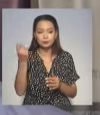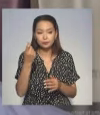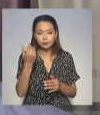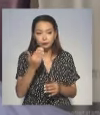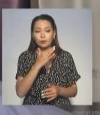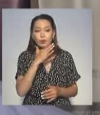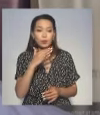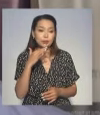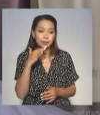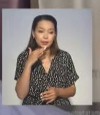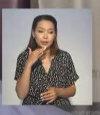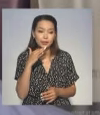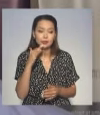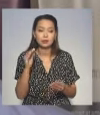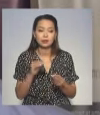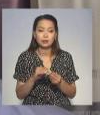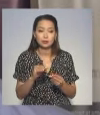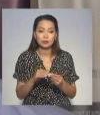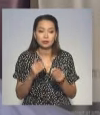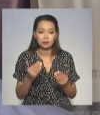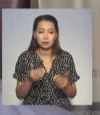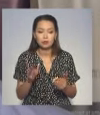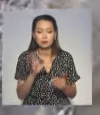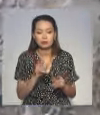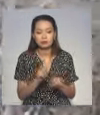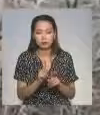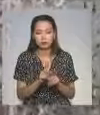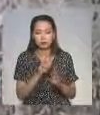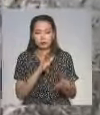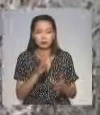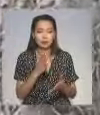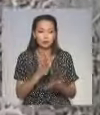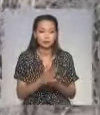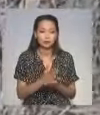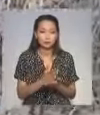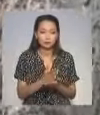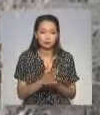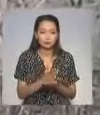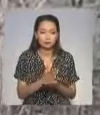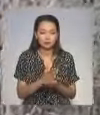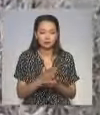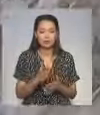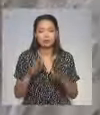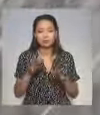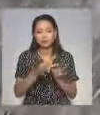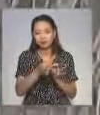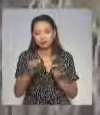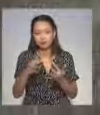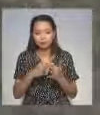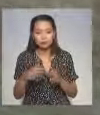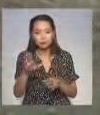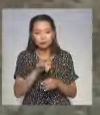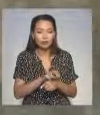көбінесе құрғақшылыққа төзімді тұқым сорттарын пайдаланады бізде. Ал жаныс би, құрылыс, қалыбай ауылдары шегірткеден зардап шегіп